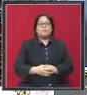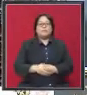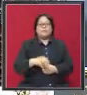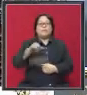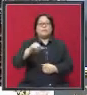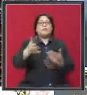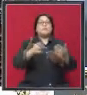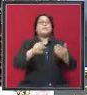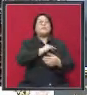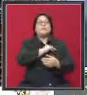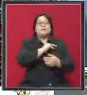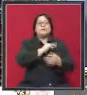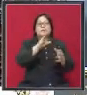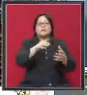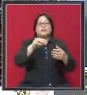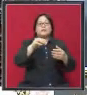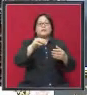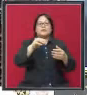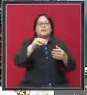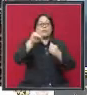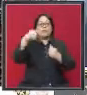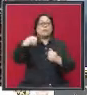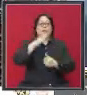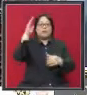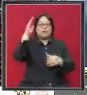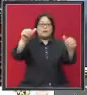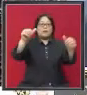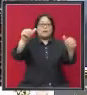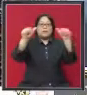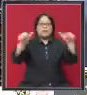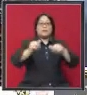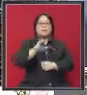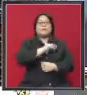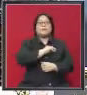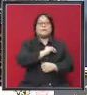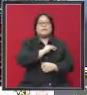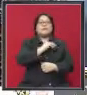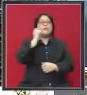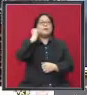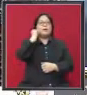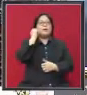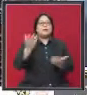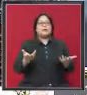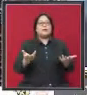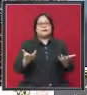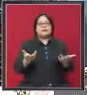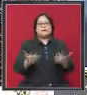Ya, ini Menteri. Usul dalam peringkat jawatankuasa kita akan mengumumkan. Menteri, Subang.